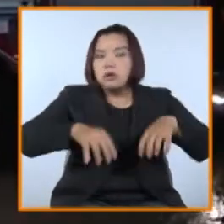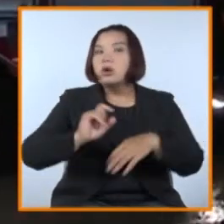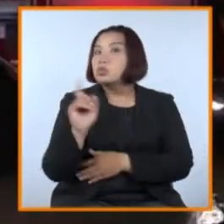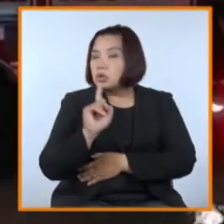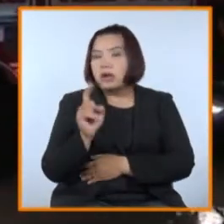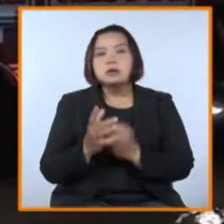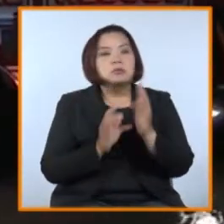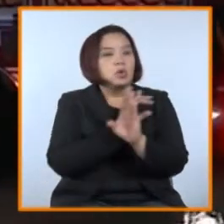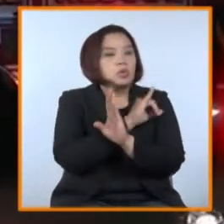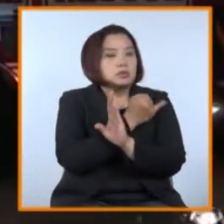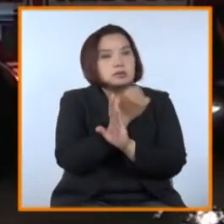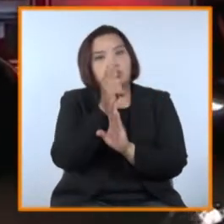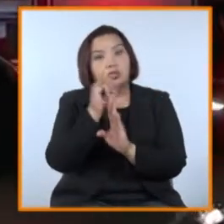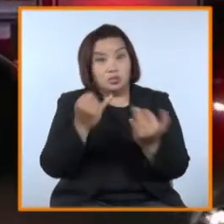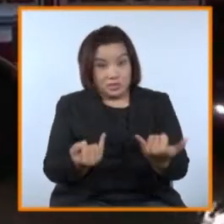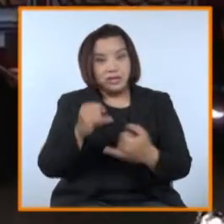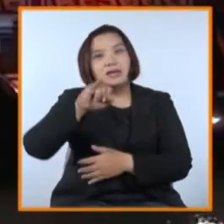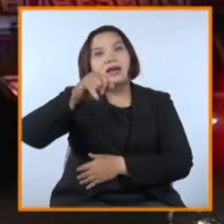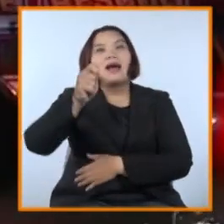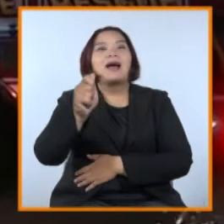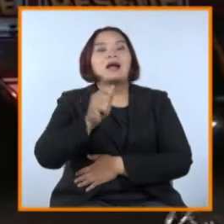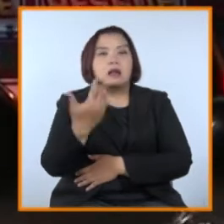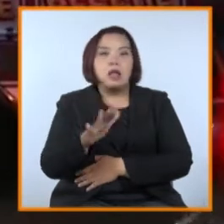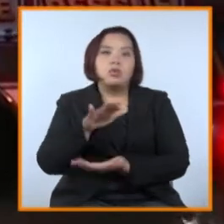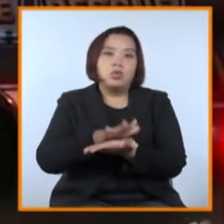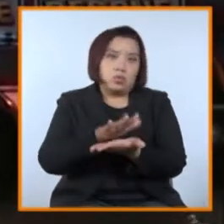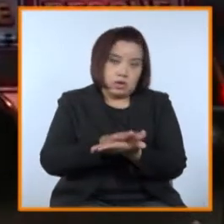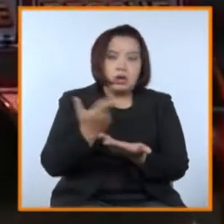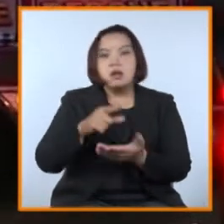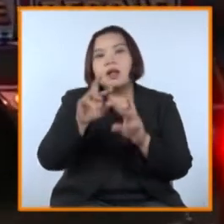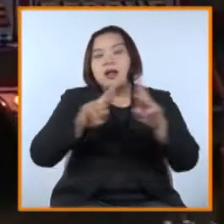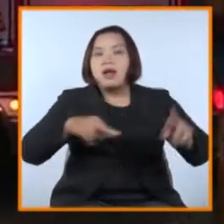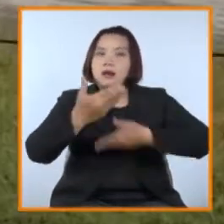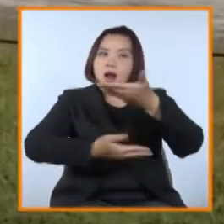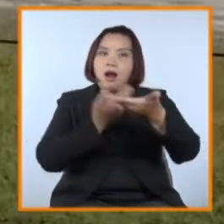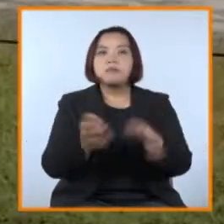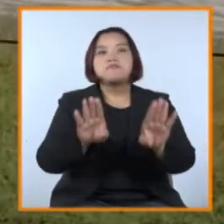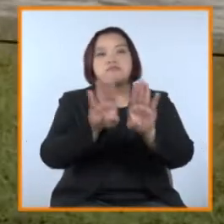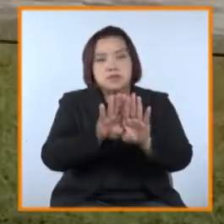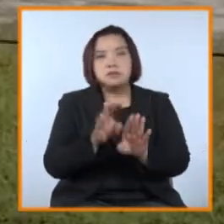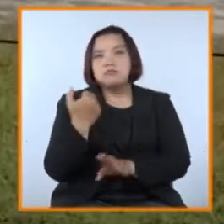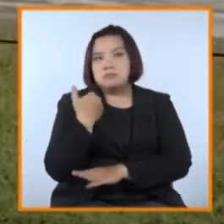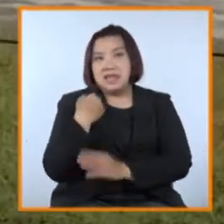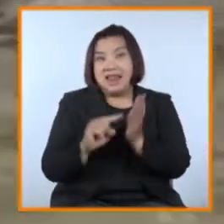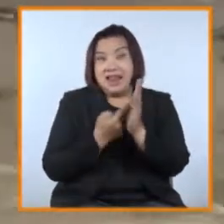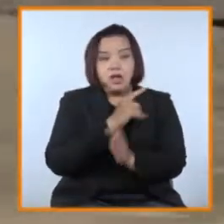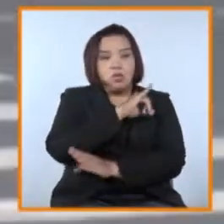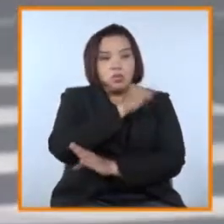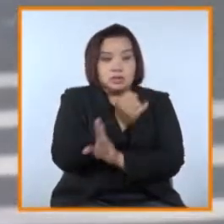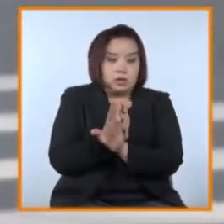ต่สุดสัปดาห์ที่ผ่านมาทางการมีการสั่งปิดโรงเรียนร้านค้าแล้วก็สถานที่ราชการตั้งแต่ต้นสัปดาห์แ